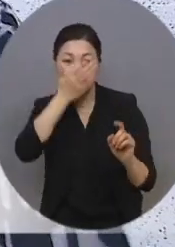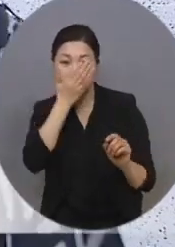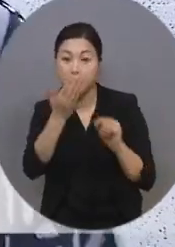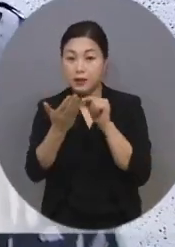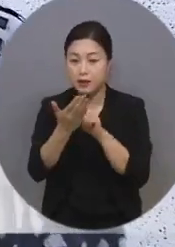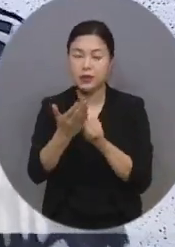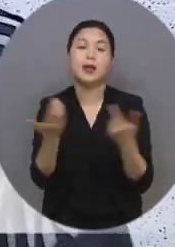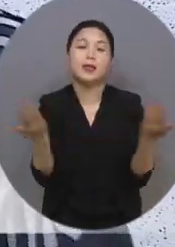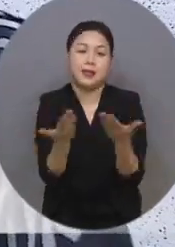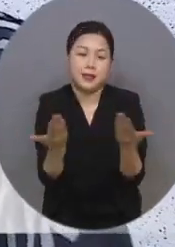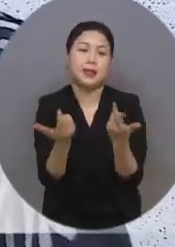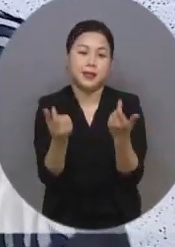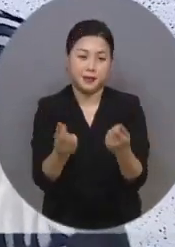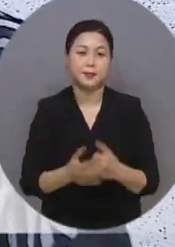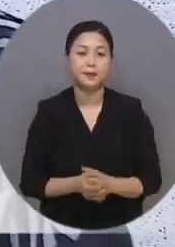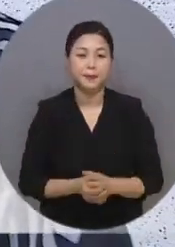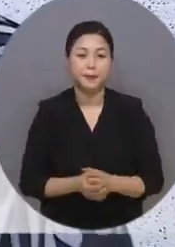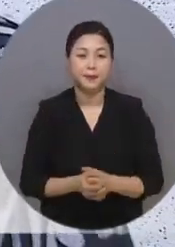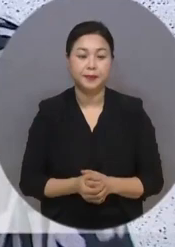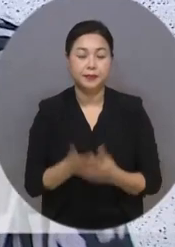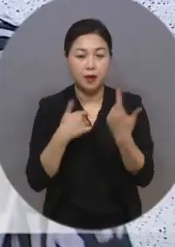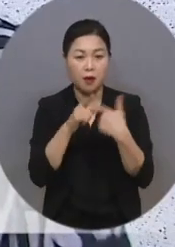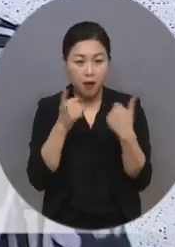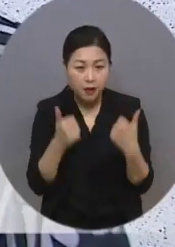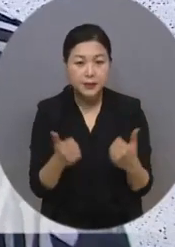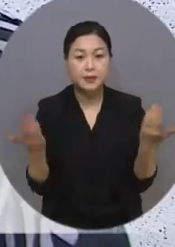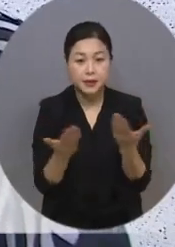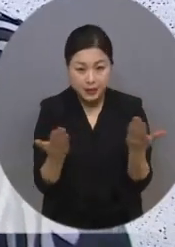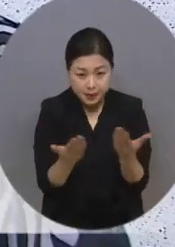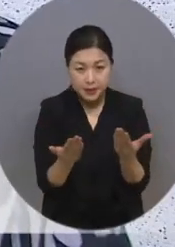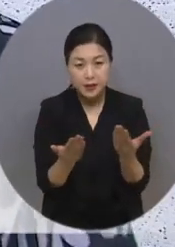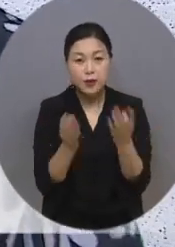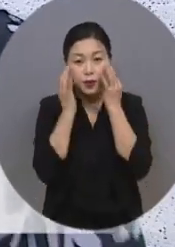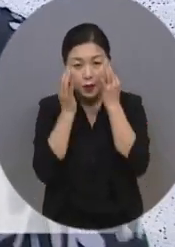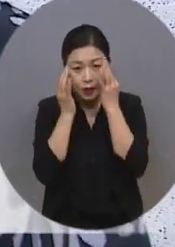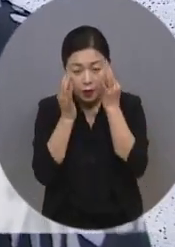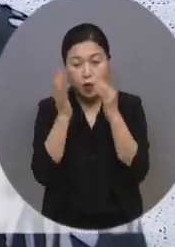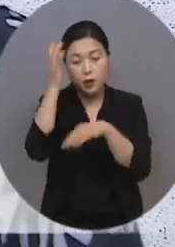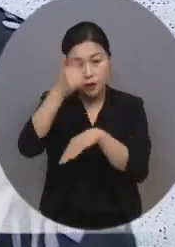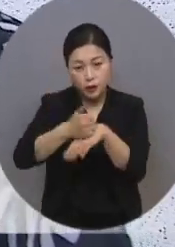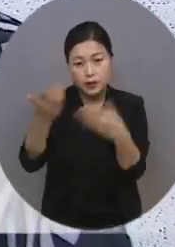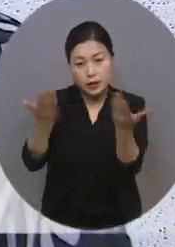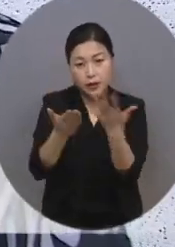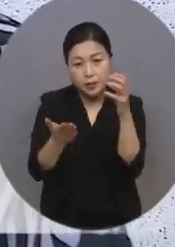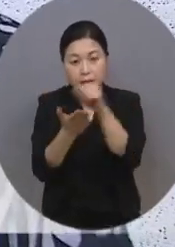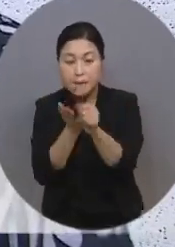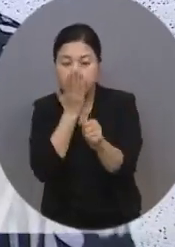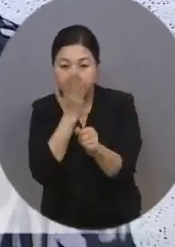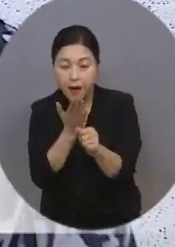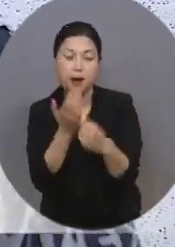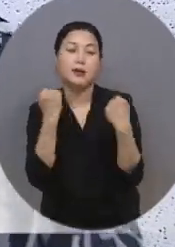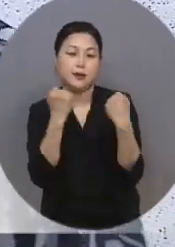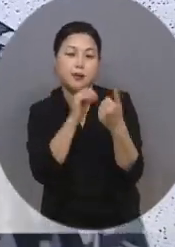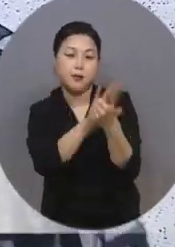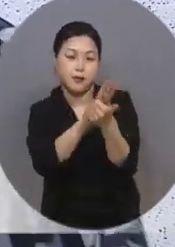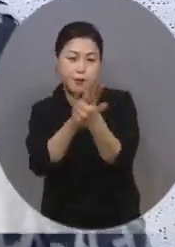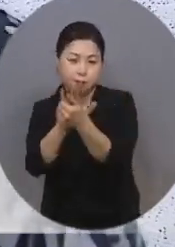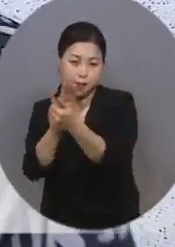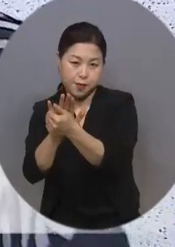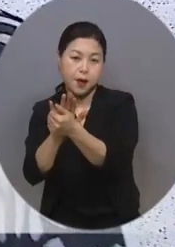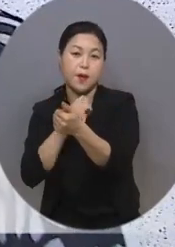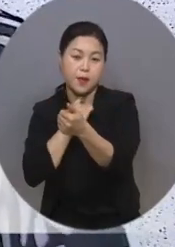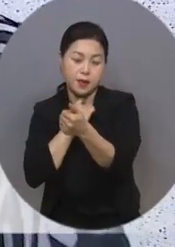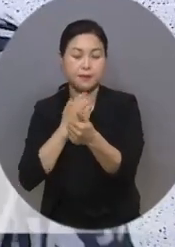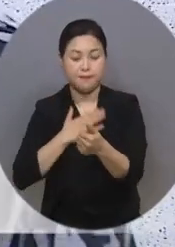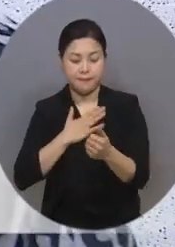꿀 수 있고 이게 직업이거든요. 그래서 좀 더 열심히 일하셔가지고 노력해가지고 직업을 가질 수 있도록 더